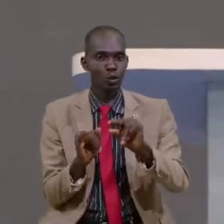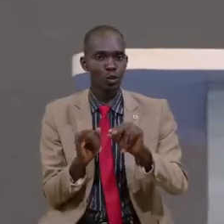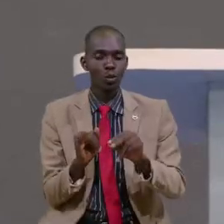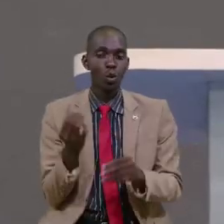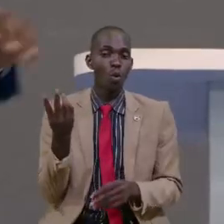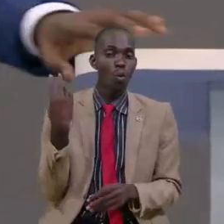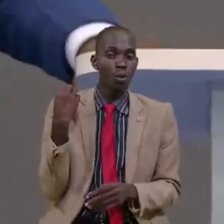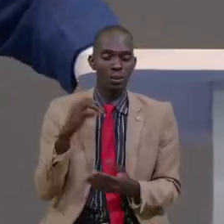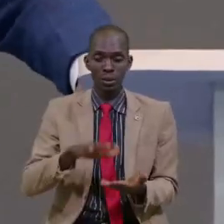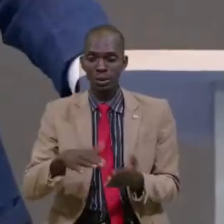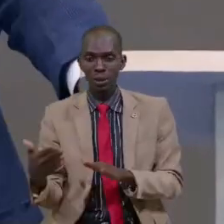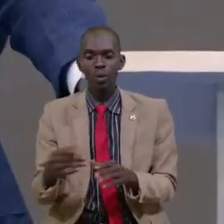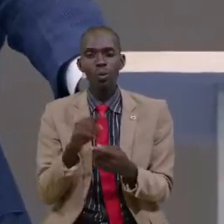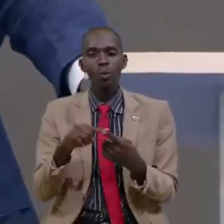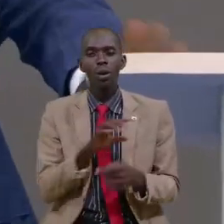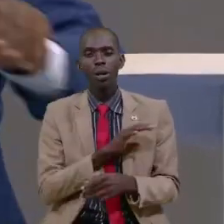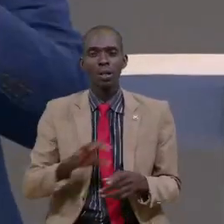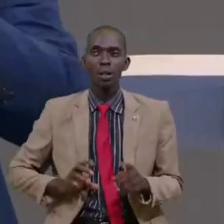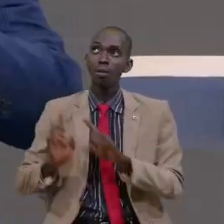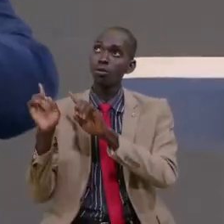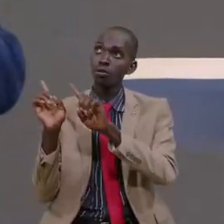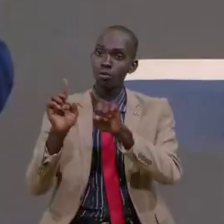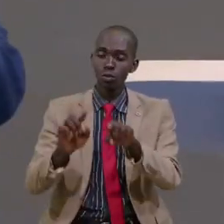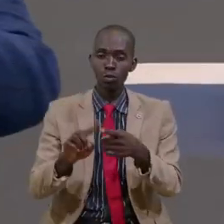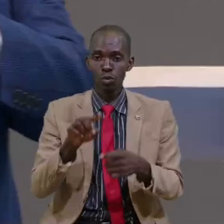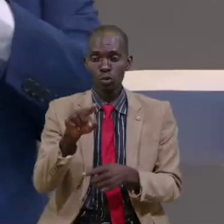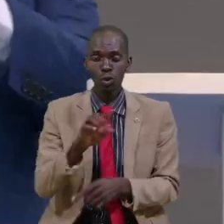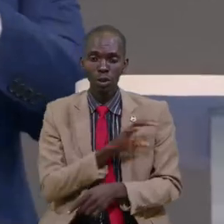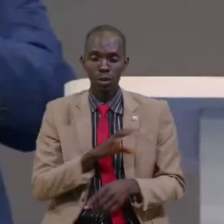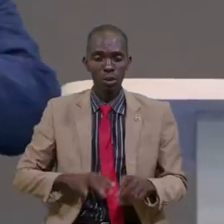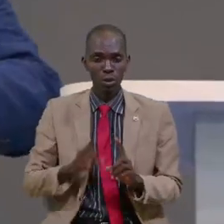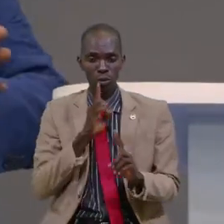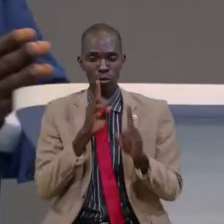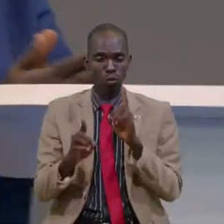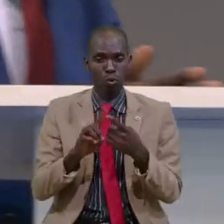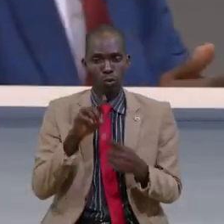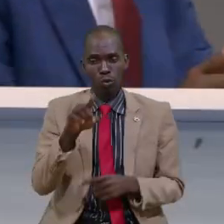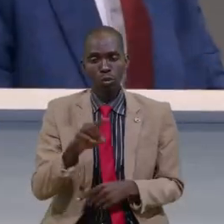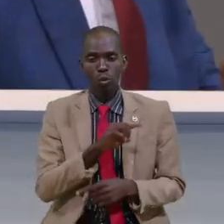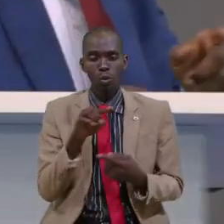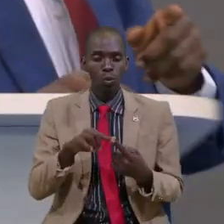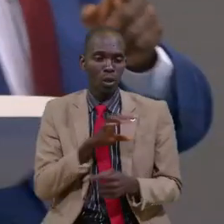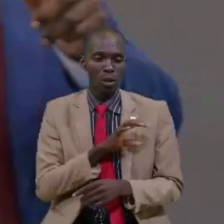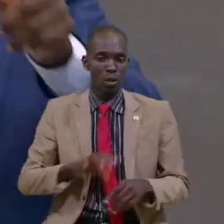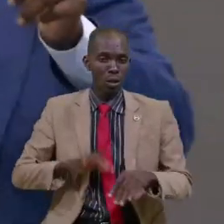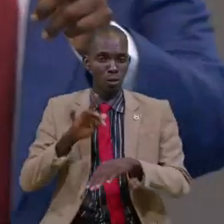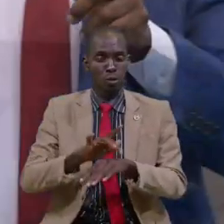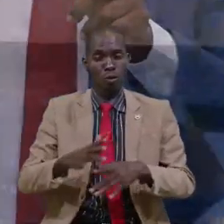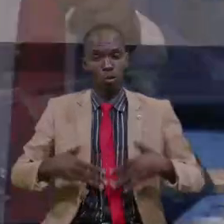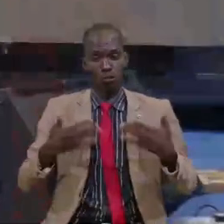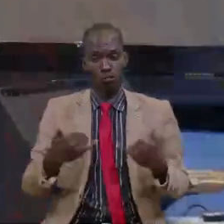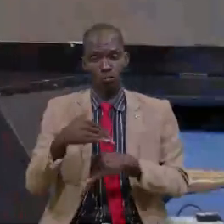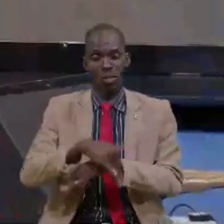mort. Quand Christ vient à toi, quand Christ te parle, et quand il touche ta vie ce